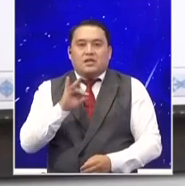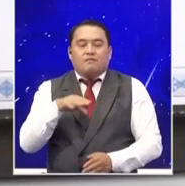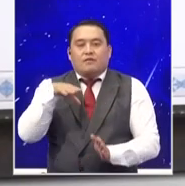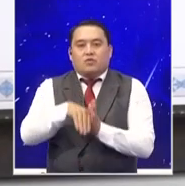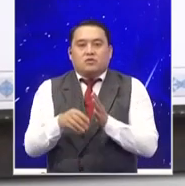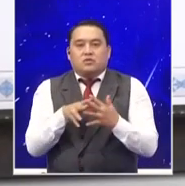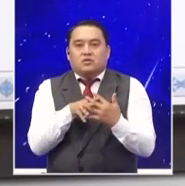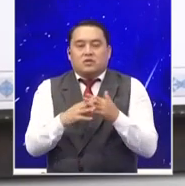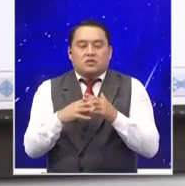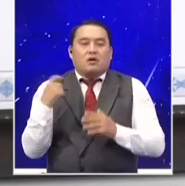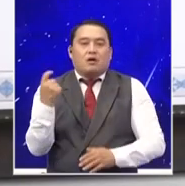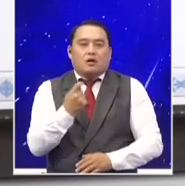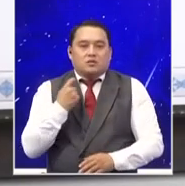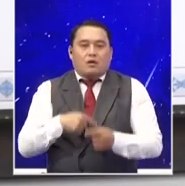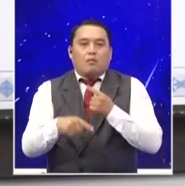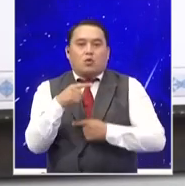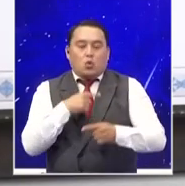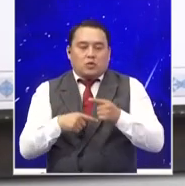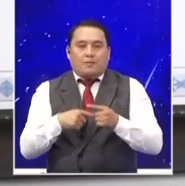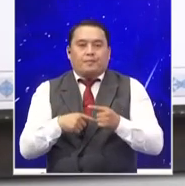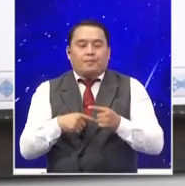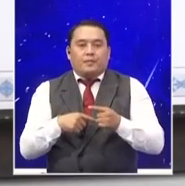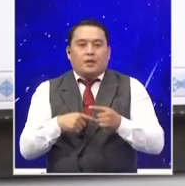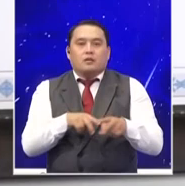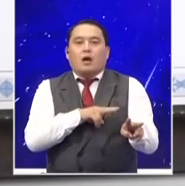вовлечены в сельхозоборот. На контроле остается